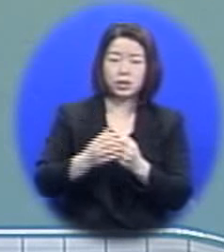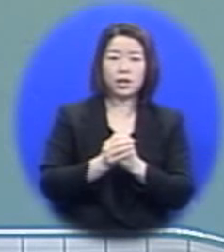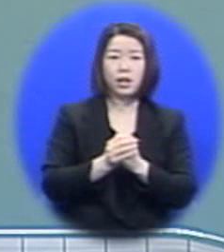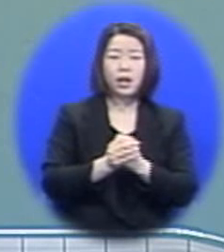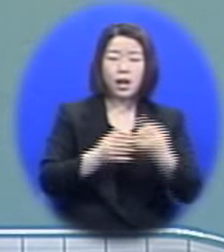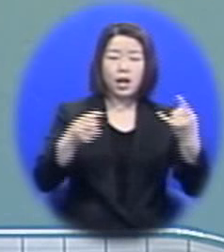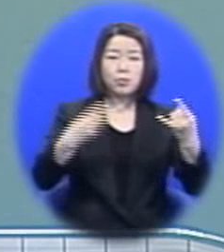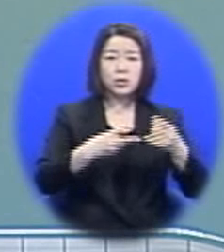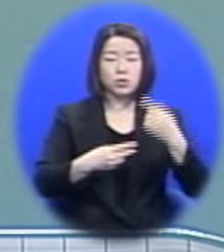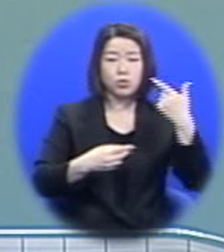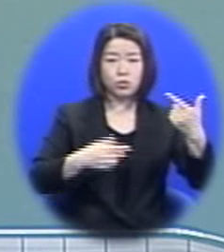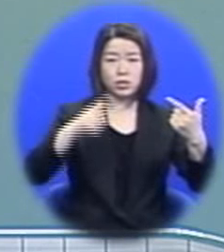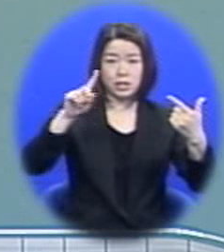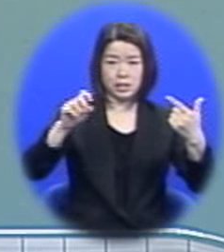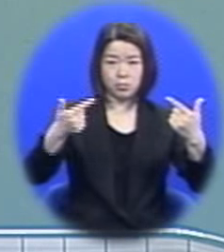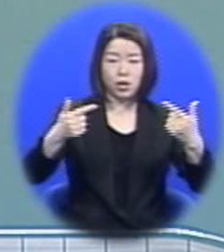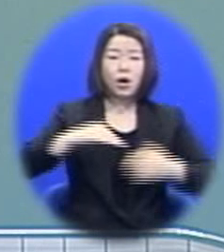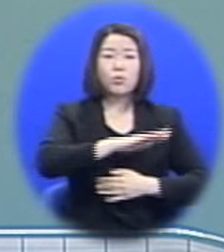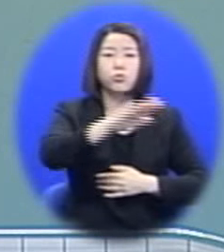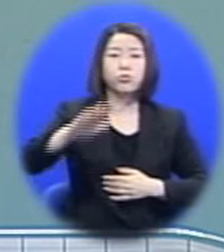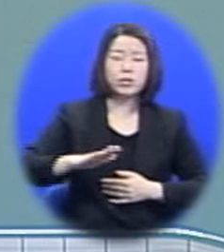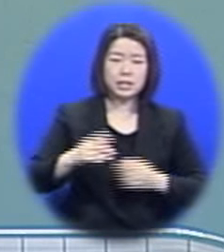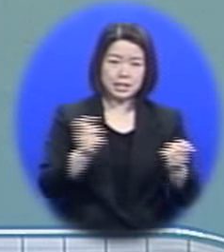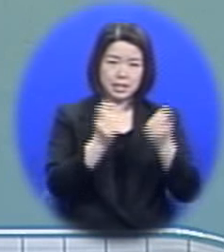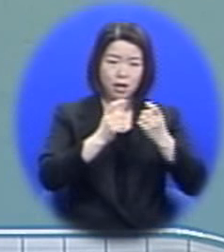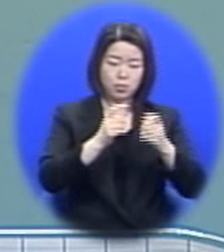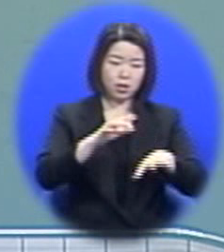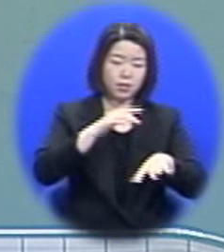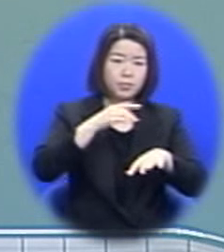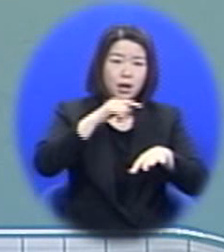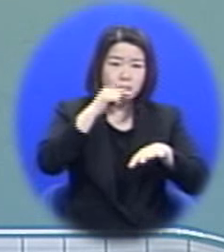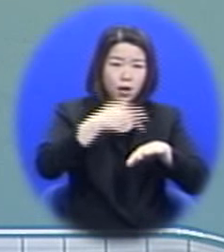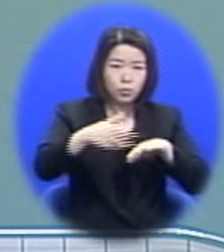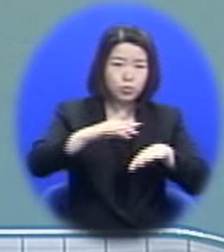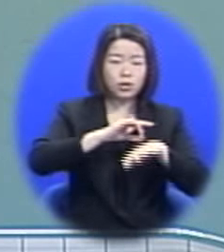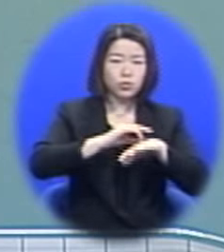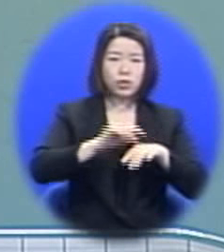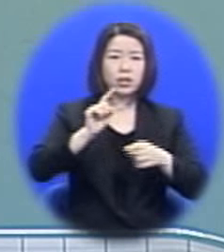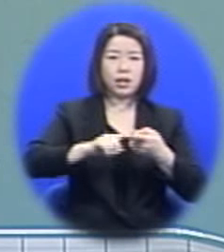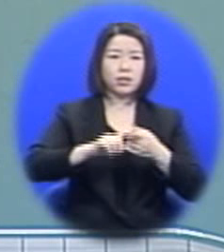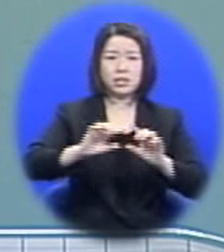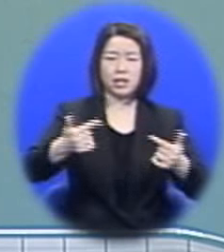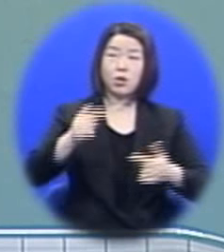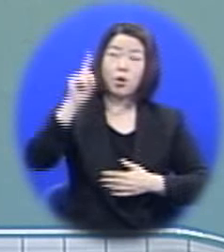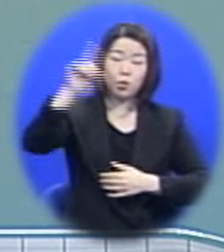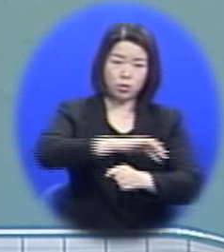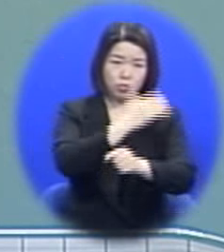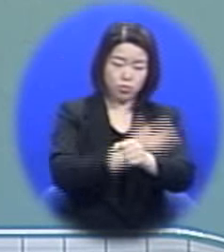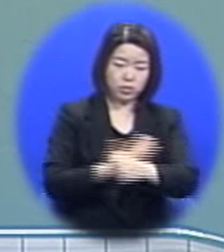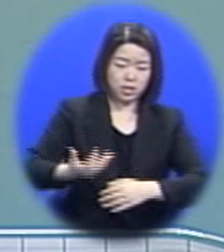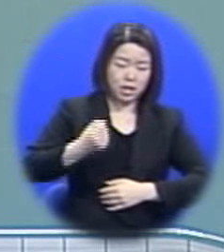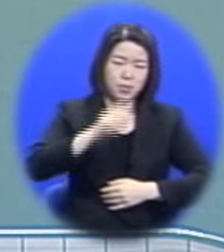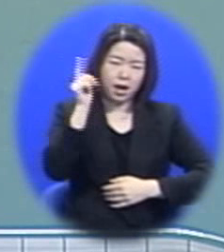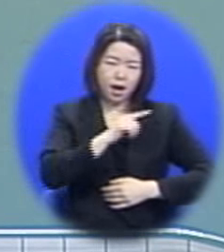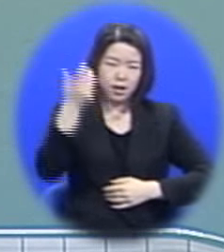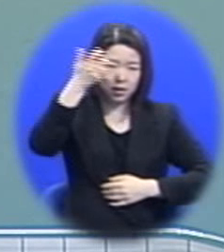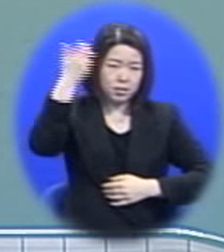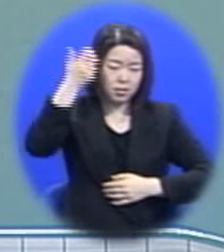12절에 우리의 싸움은 혈과 육에 대한 것이 아니요. 공중 권세 잡은 악한 영에 대함이라.